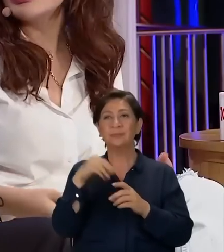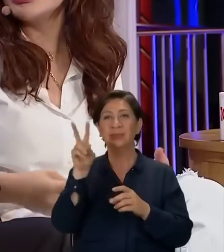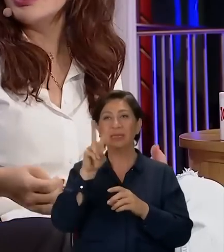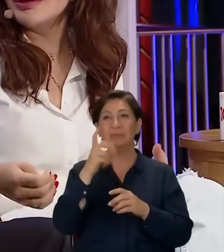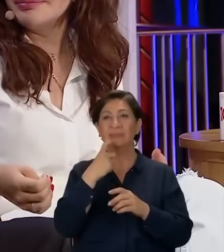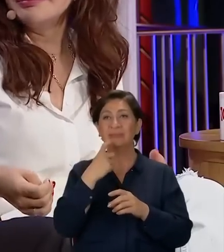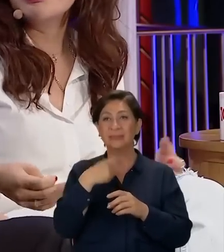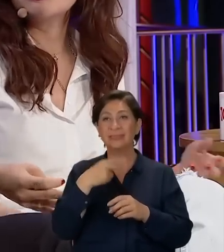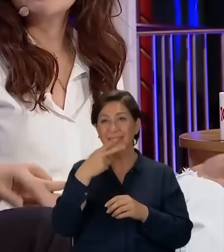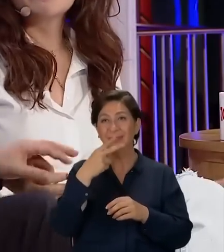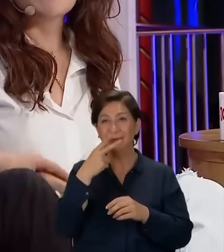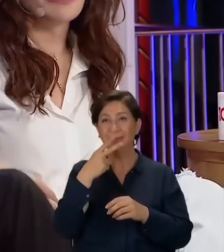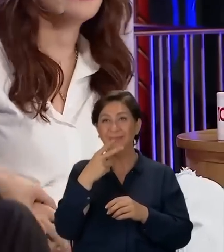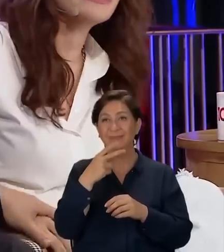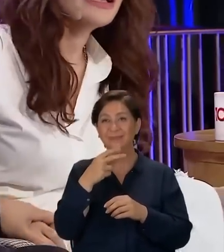yıldır bunu kullanıyorum.